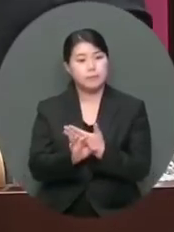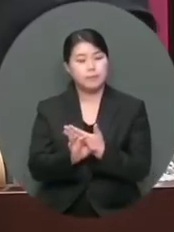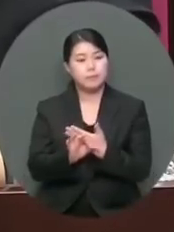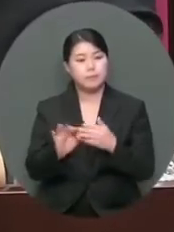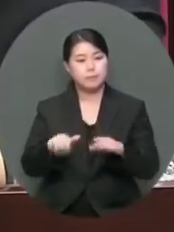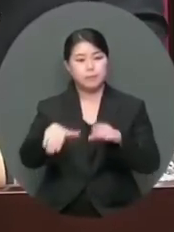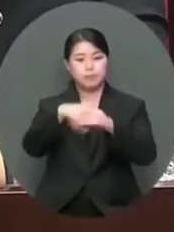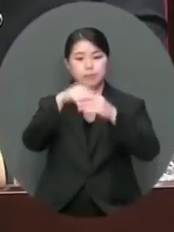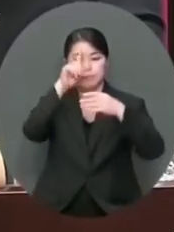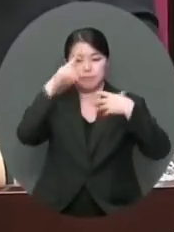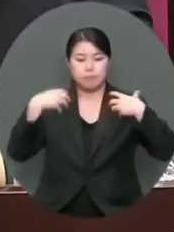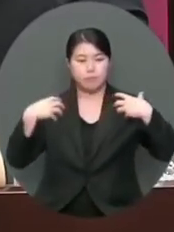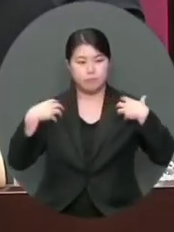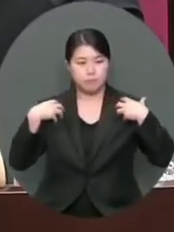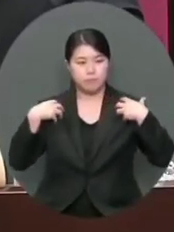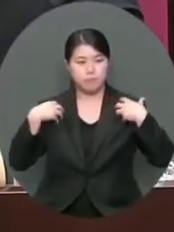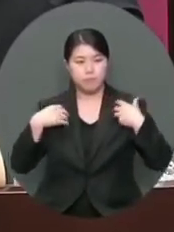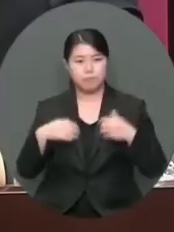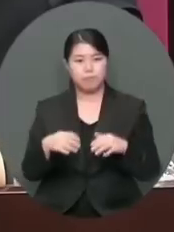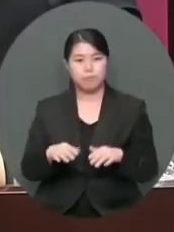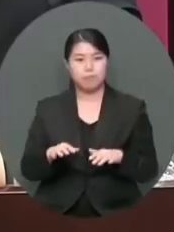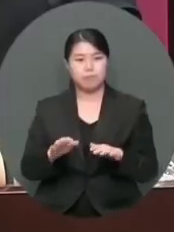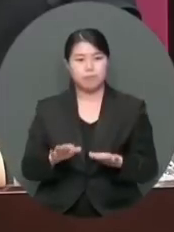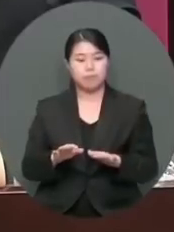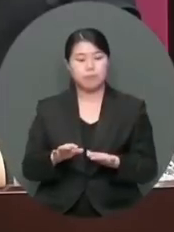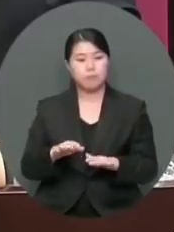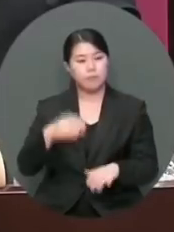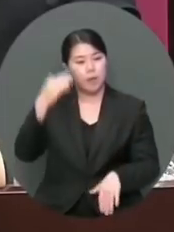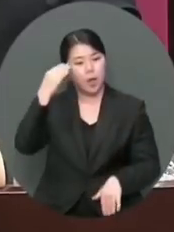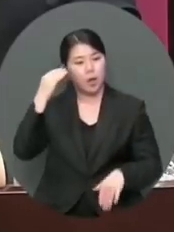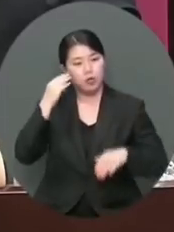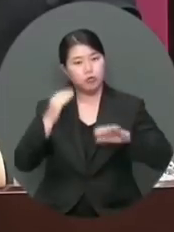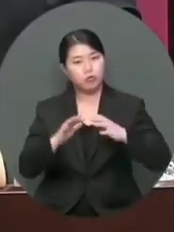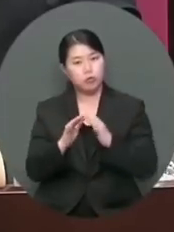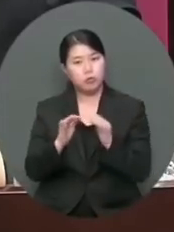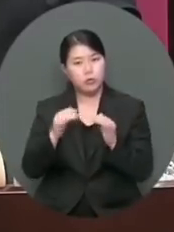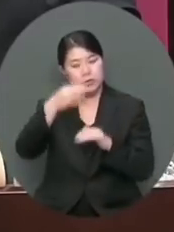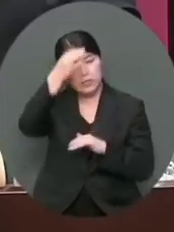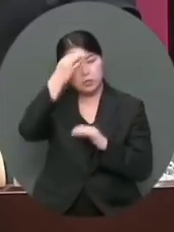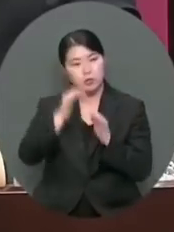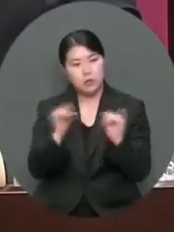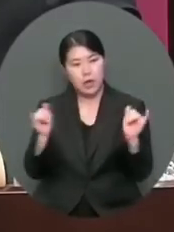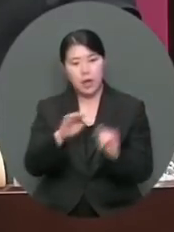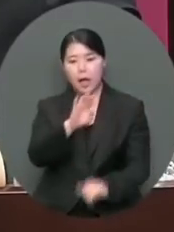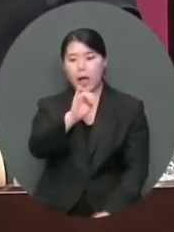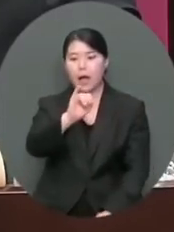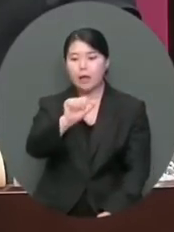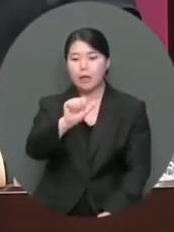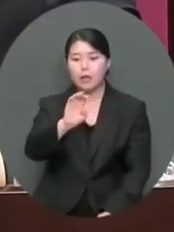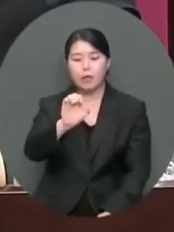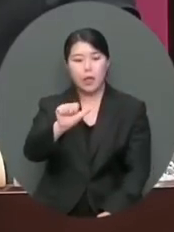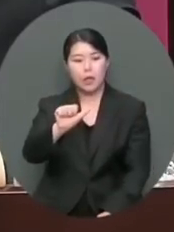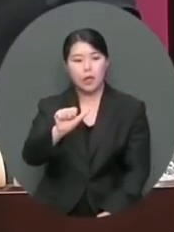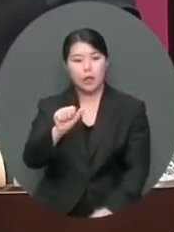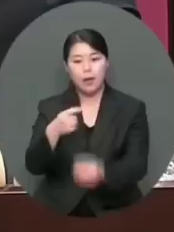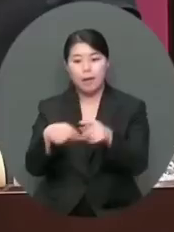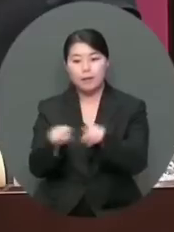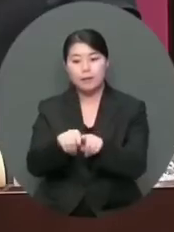문재인 정부에서 우리 기술자가 IAEA하고 같이 가서 감시하고